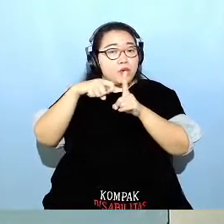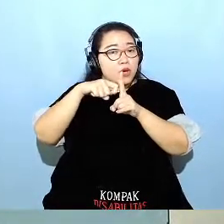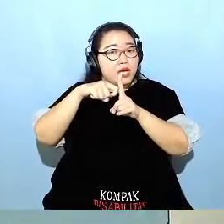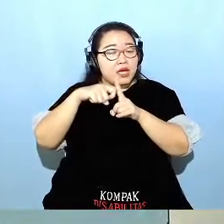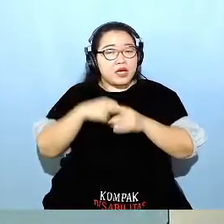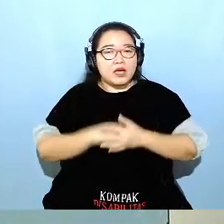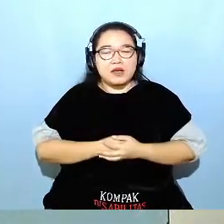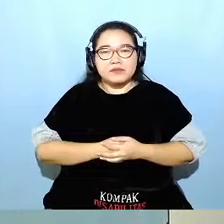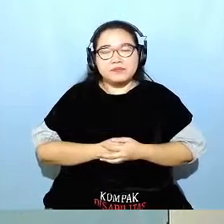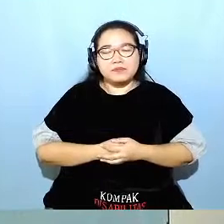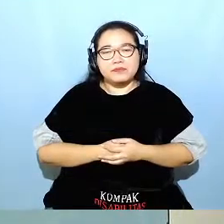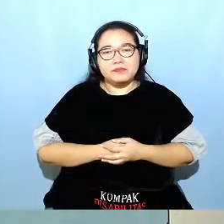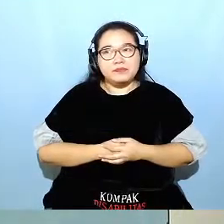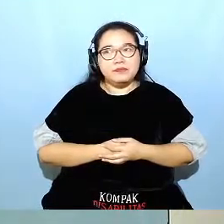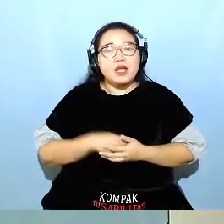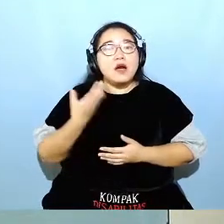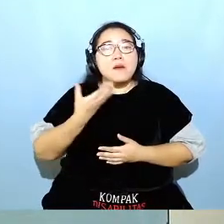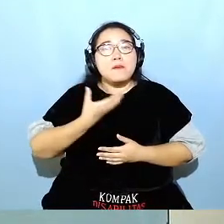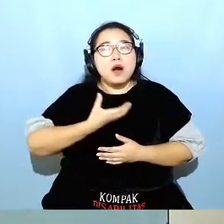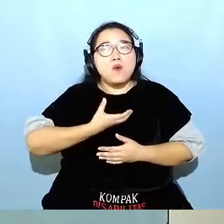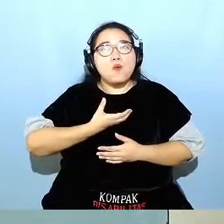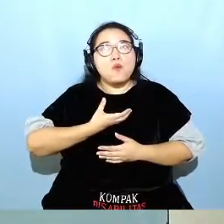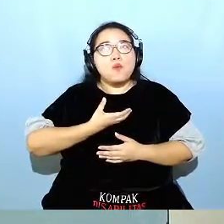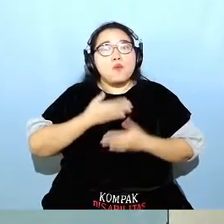berwacana keinginan untuk membangun Menara Babel.